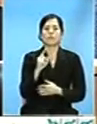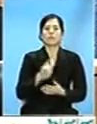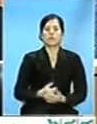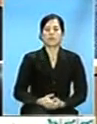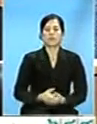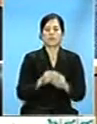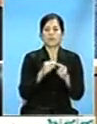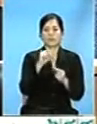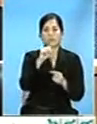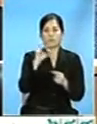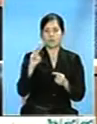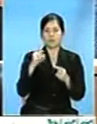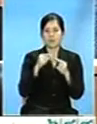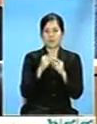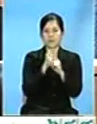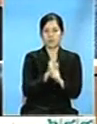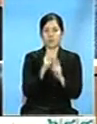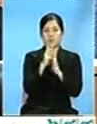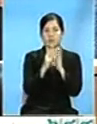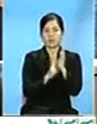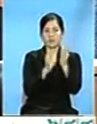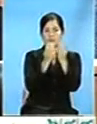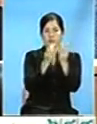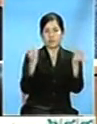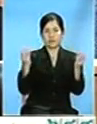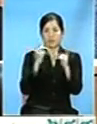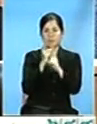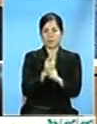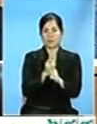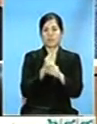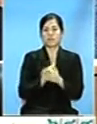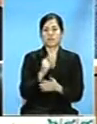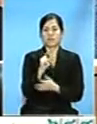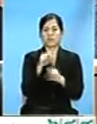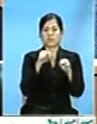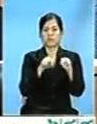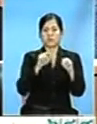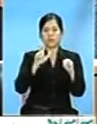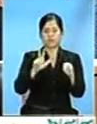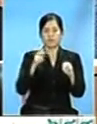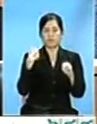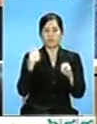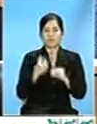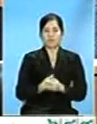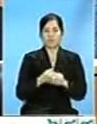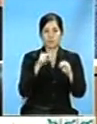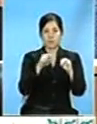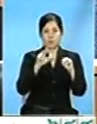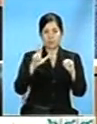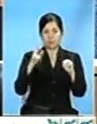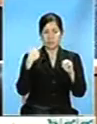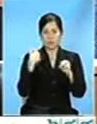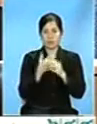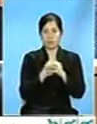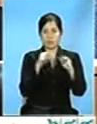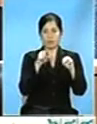ในรัฐธรรมนูญฉบับนี้ก็ได้กำหนดไว้ครับในมาตรา3เดิมเนี่ยครับในมาตรา111 112ใน